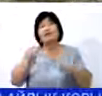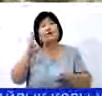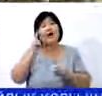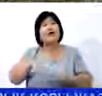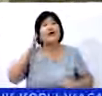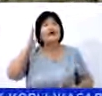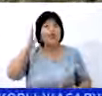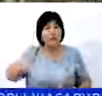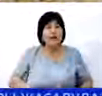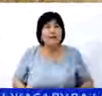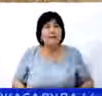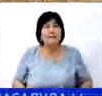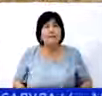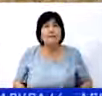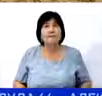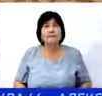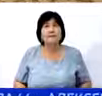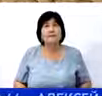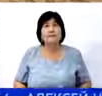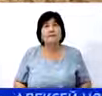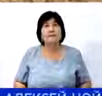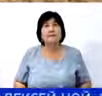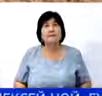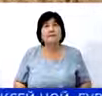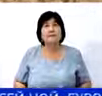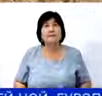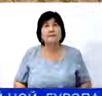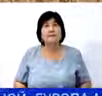аяқталмақ. Гүлсім Нұрланқызы, Нұржан Мұзарапшин, Қанат Махамбетов, Қызылорда телеарнасы.